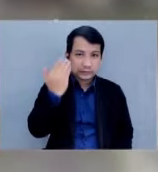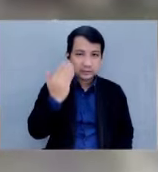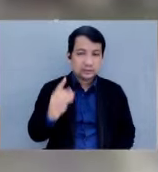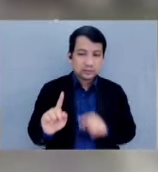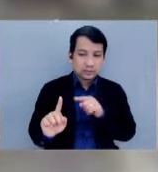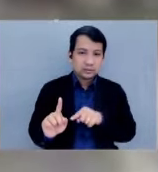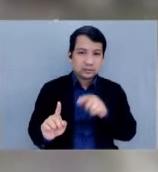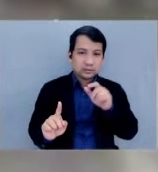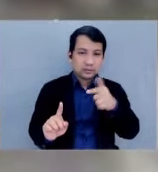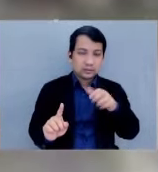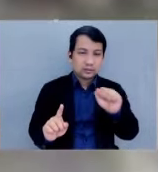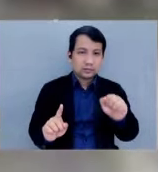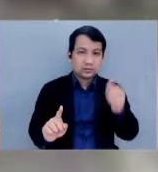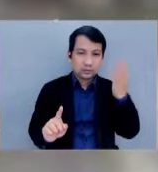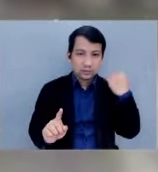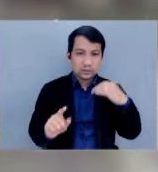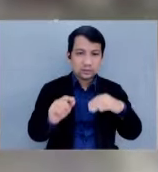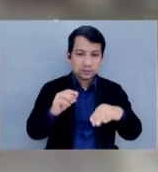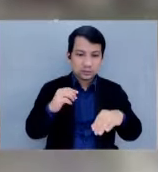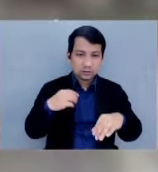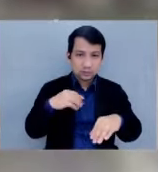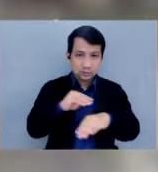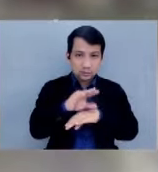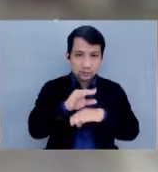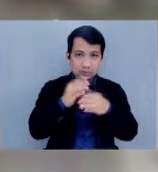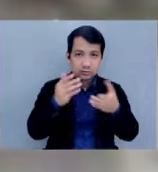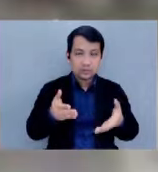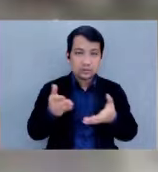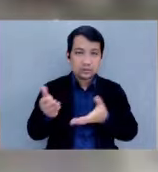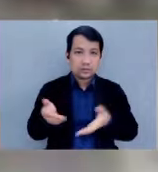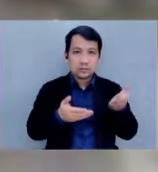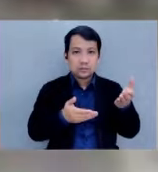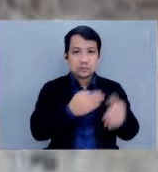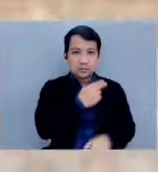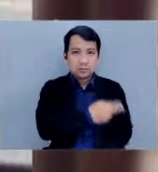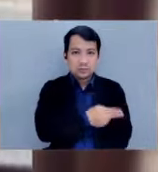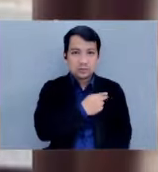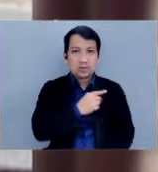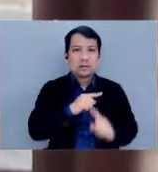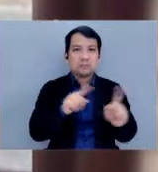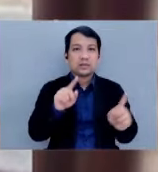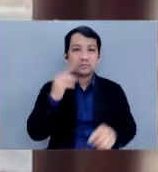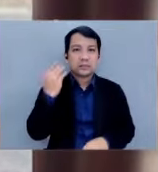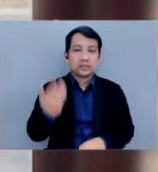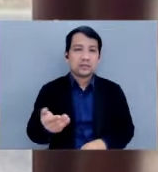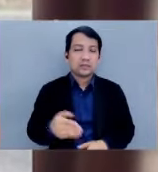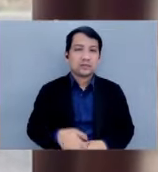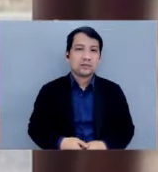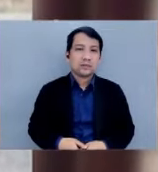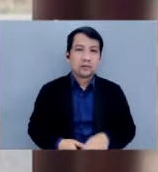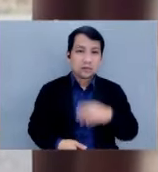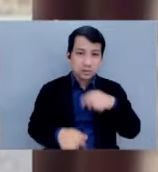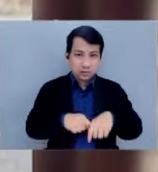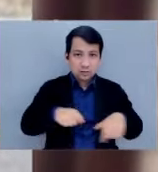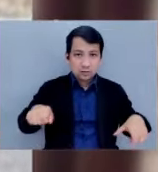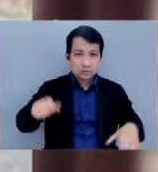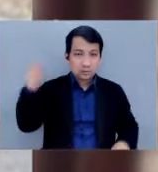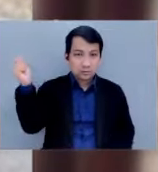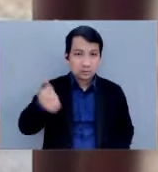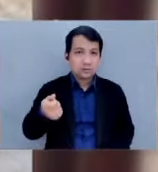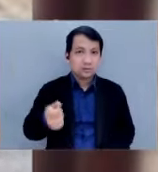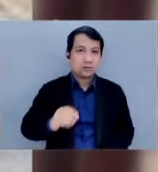Rosalim, dating konsehal ng bayan, isinugod siya sa ospital pero binawian din ng buhay. Ang tumaga sa kanya, ang sarili niyang